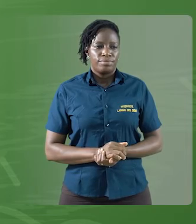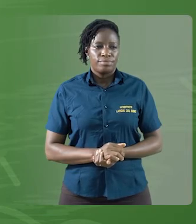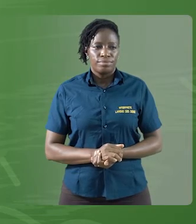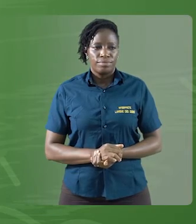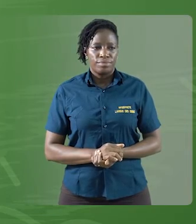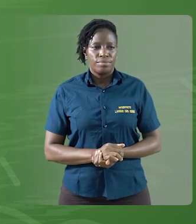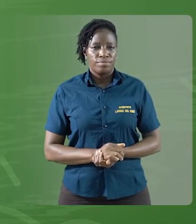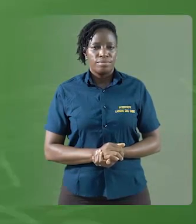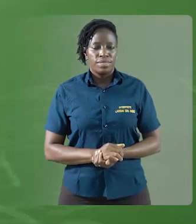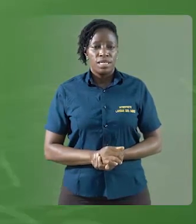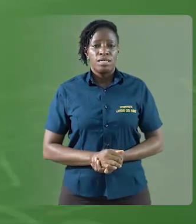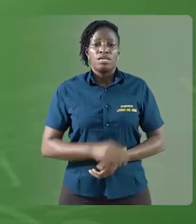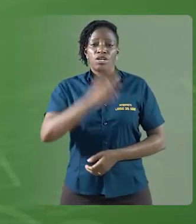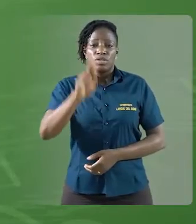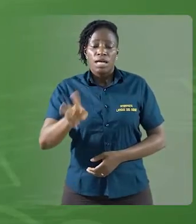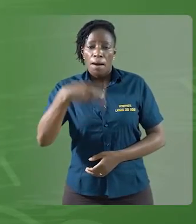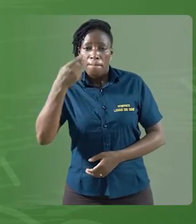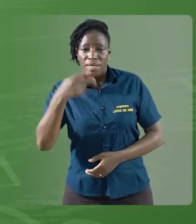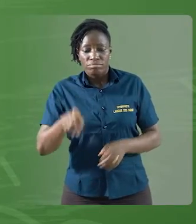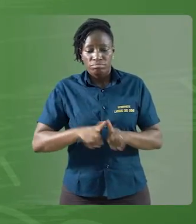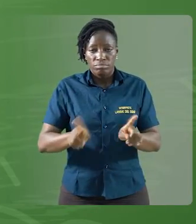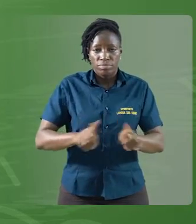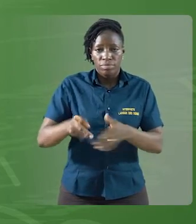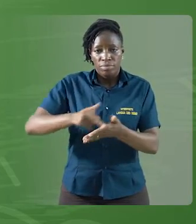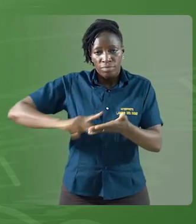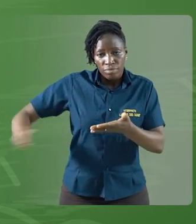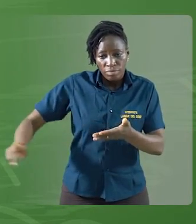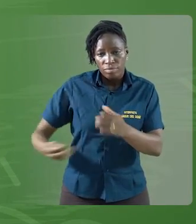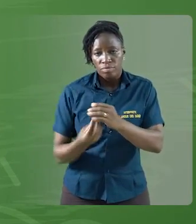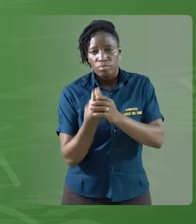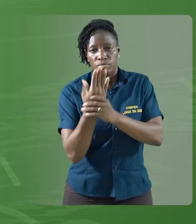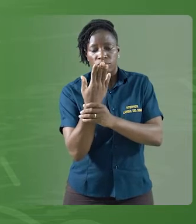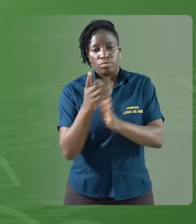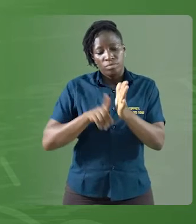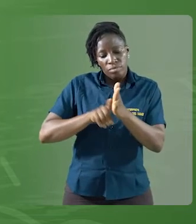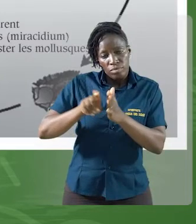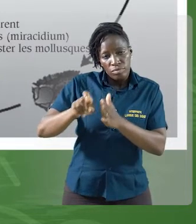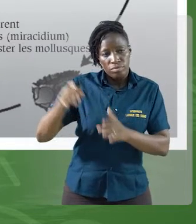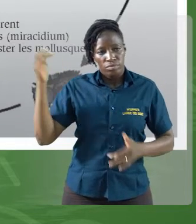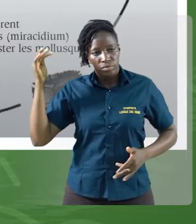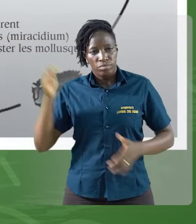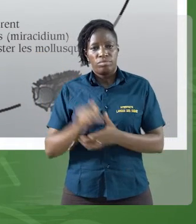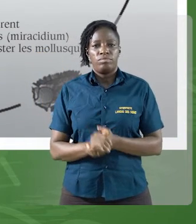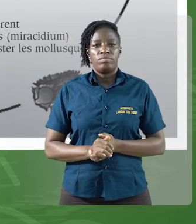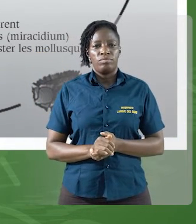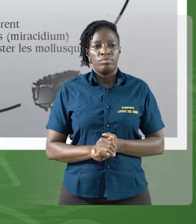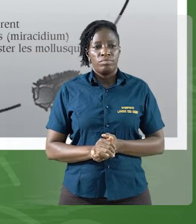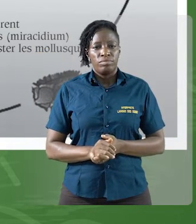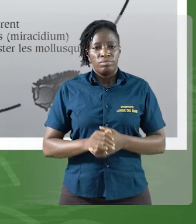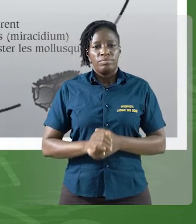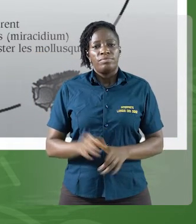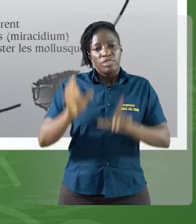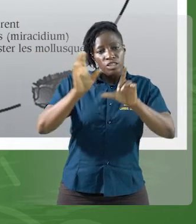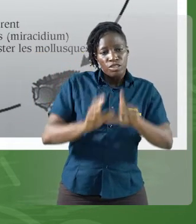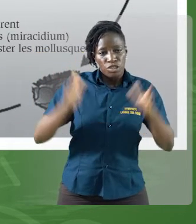qui parlent des étapes du développement de l'agent pathogène de la bilharziose. Chez l'homme,